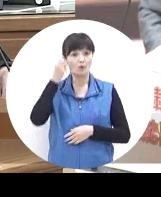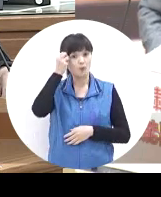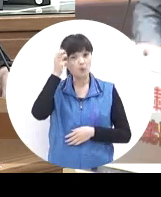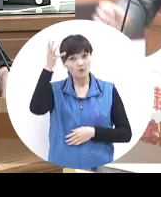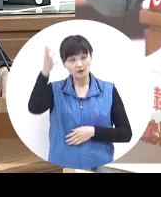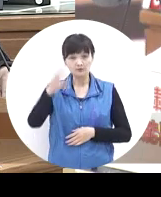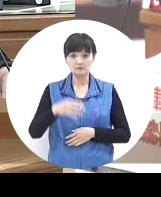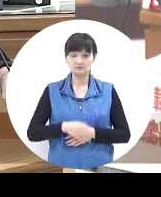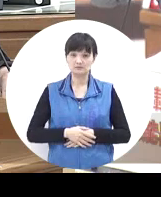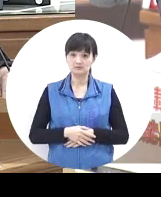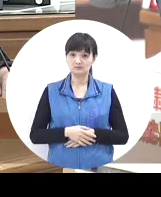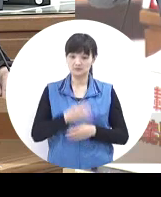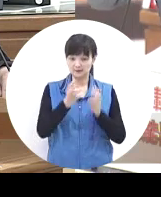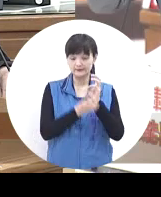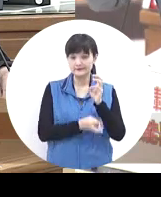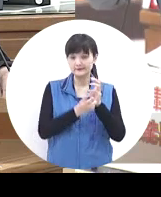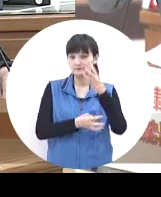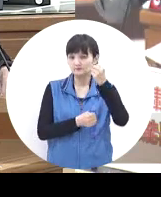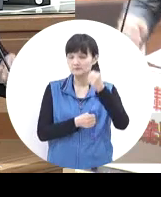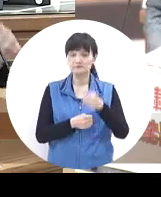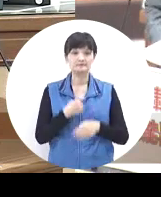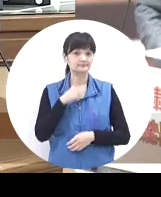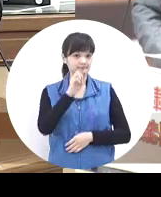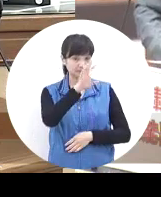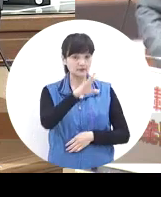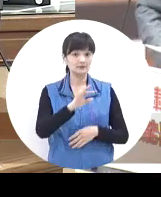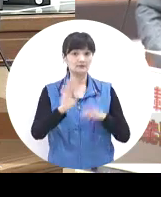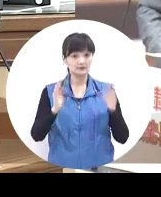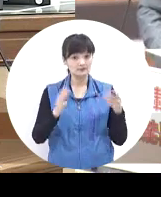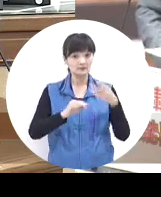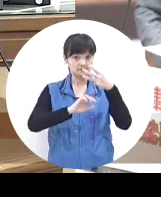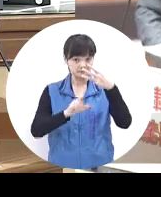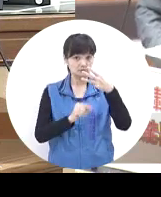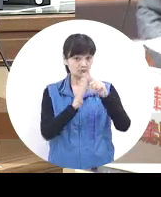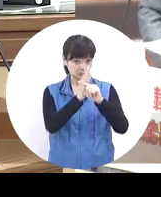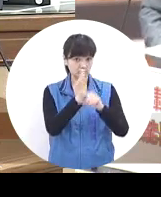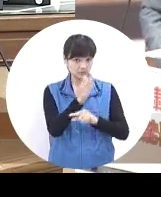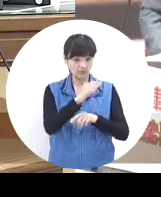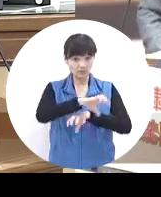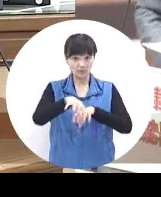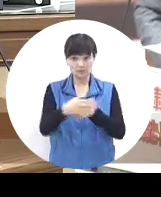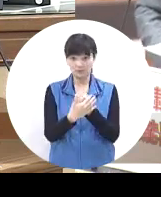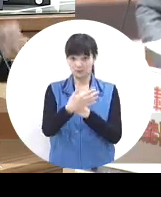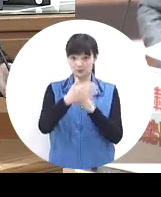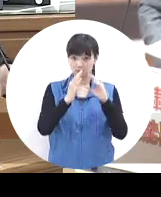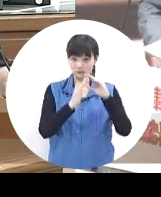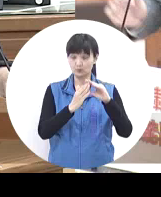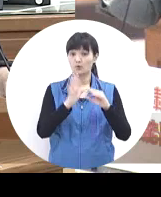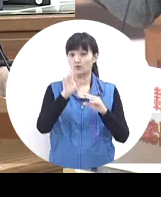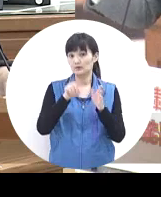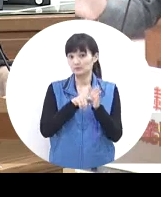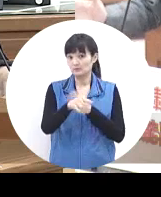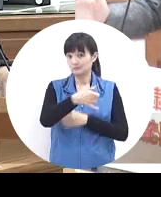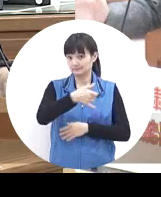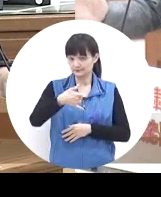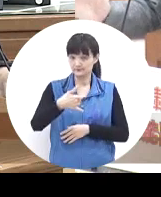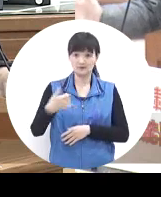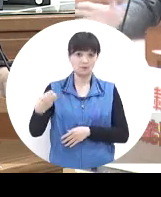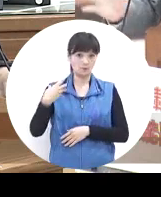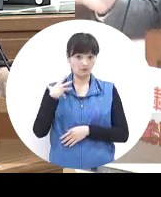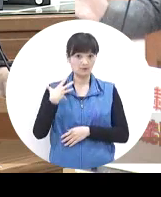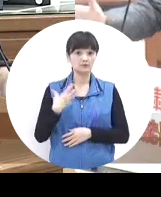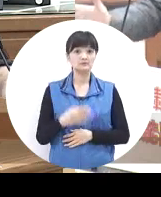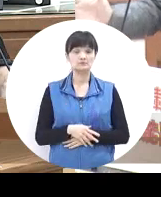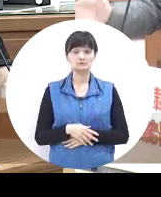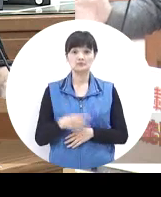不会去记那详细时间了。 大概三月中的时候，环保局一位专委来找我，然后他是来跟我告知，他不是